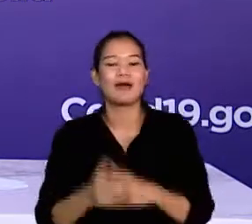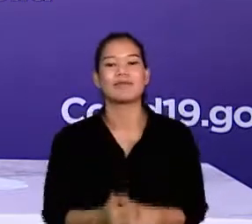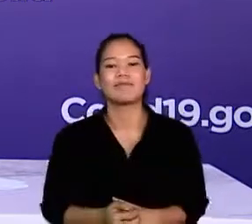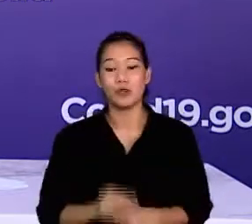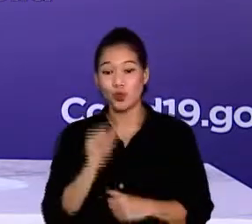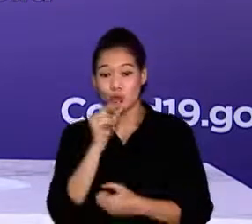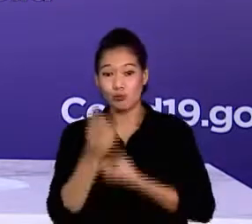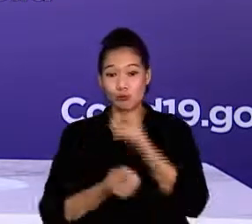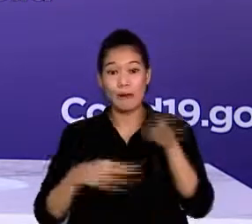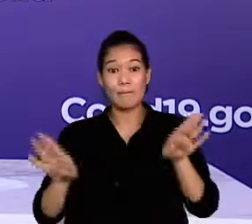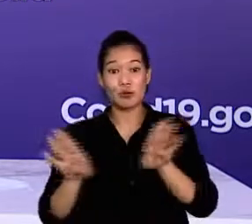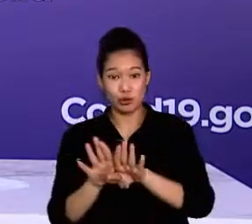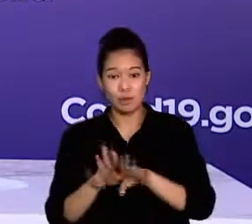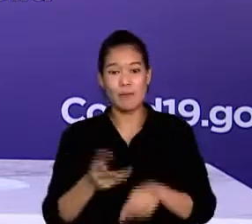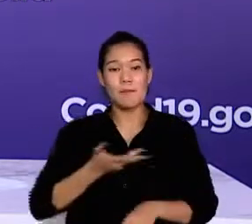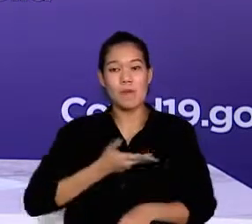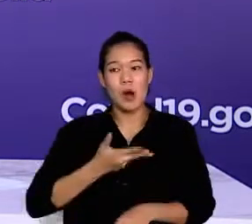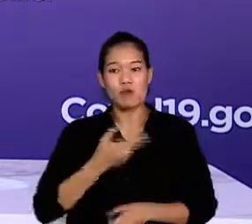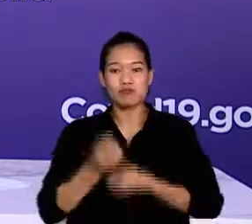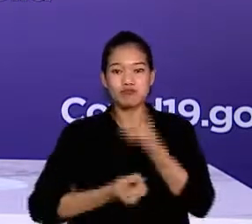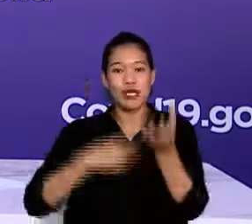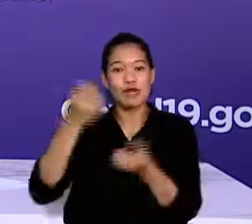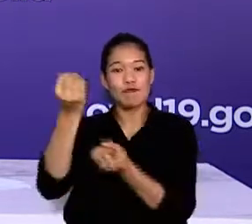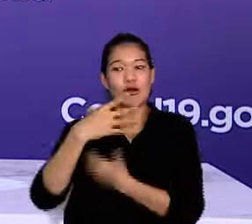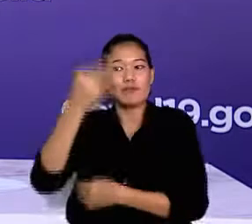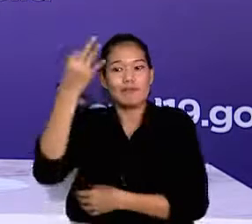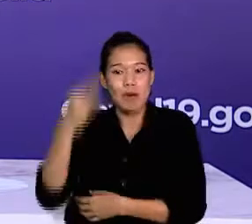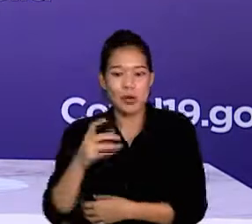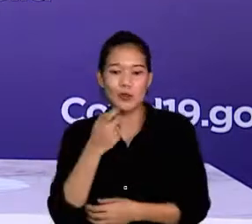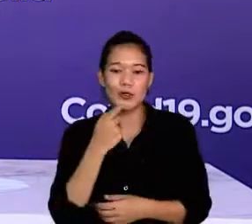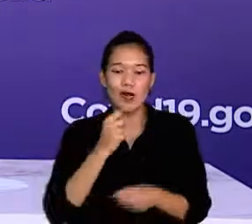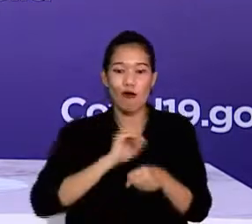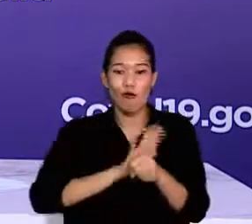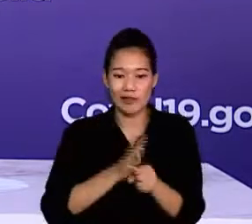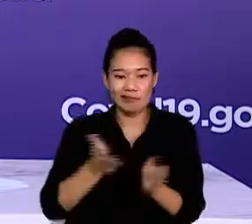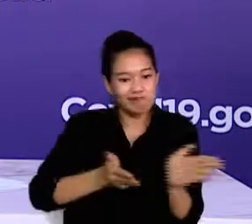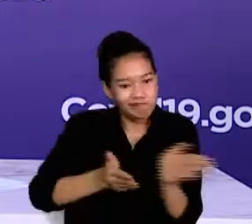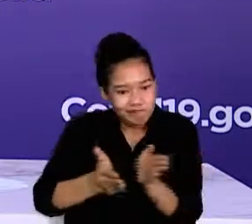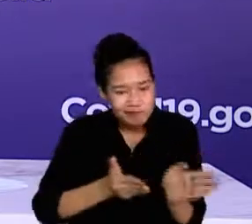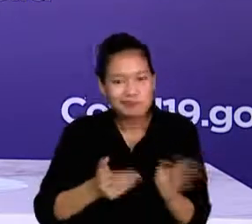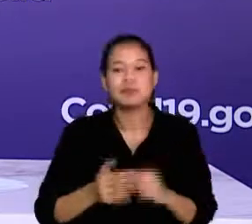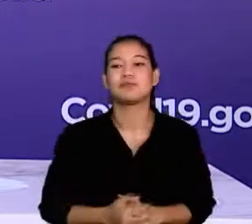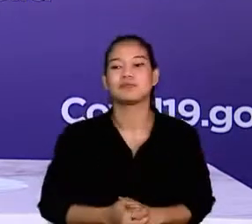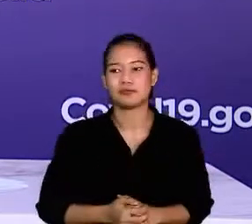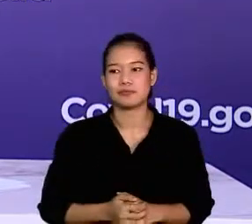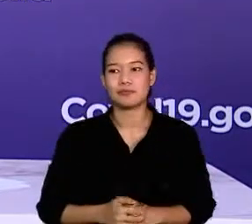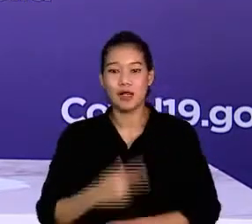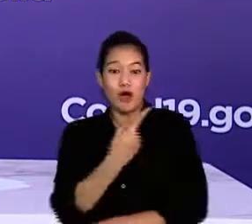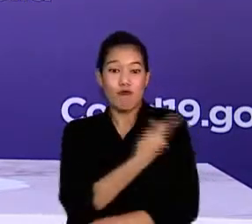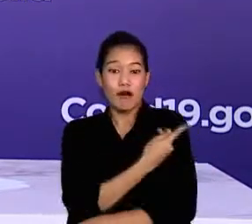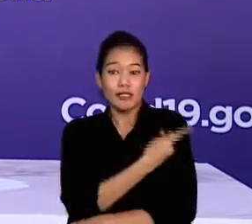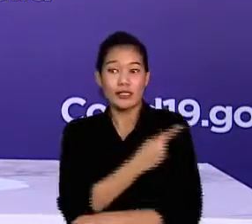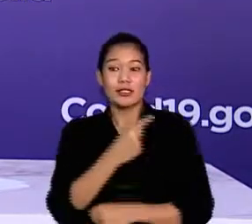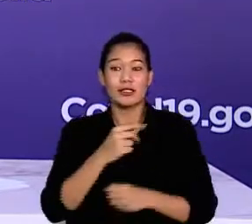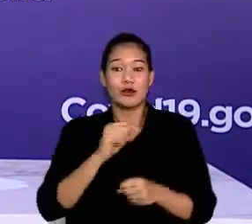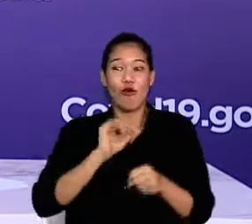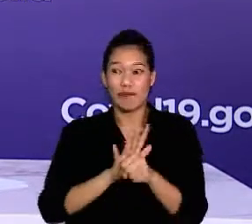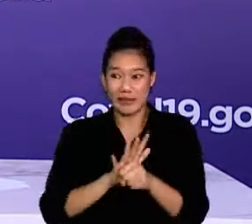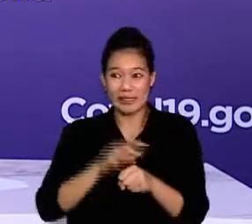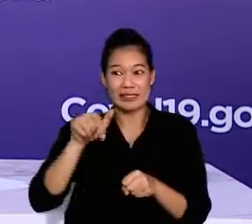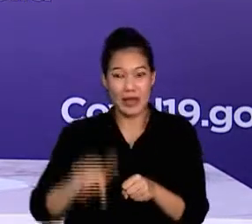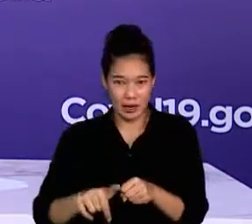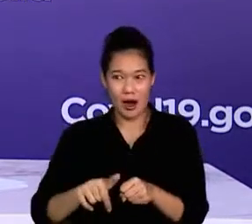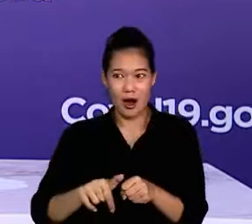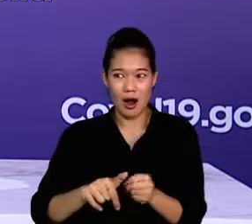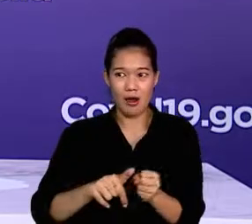Hai sebagai penutup Saya ingin menyampaikan informasi terkini terkait penanganan coffee 19 vaksin coffee 19 saat ini